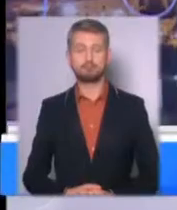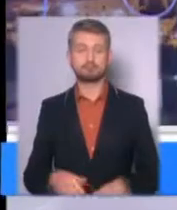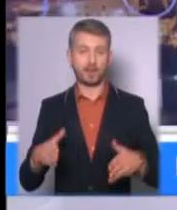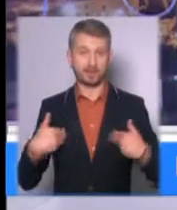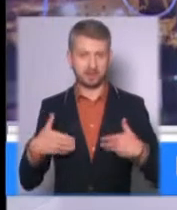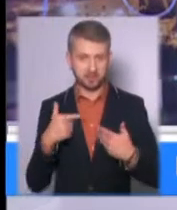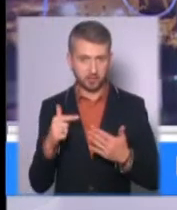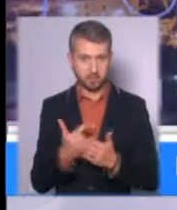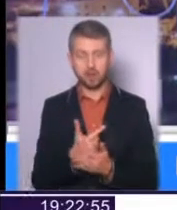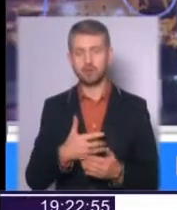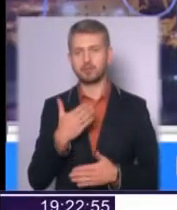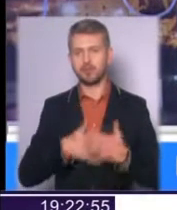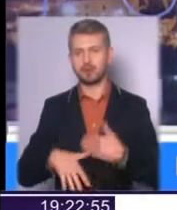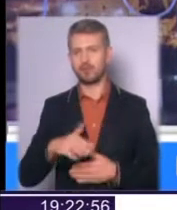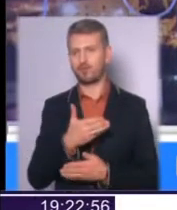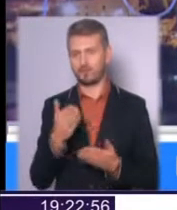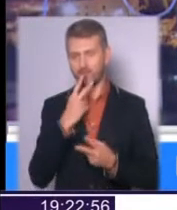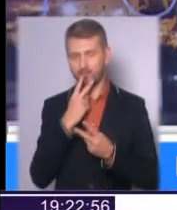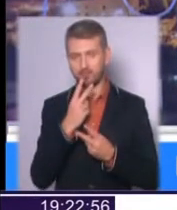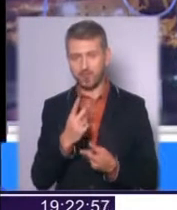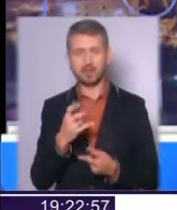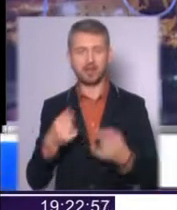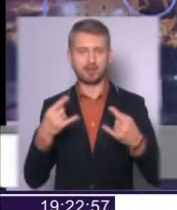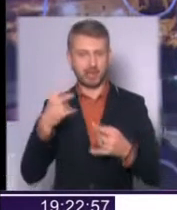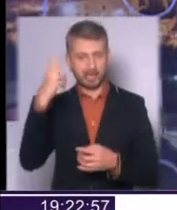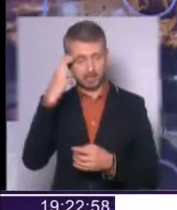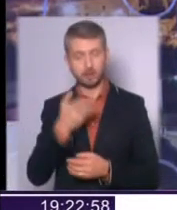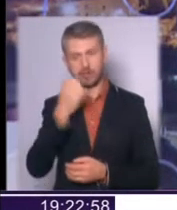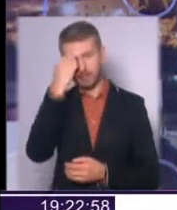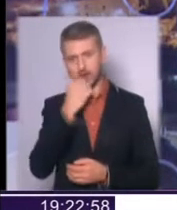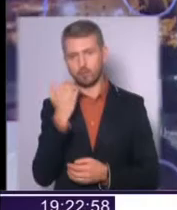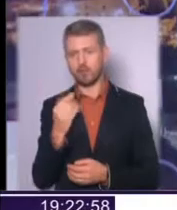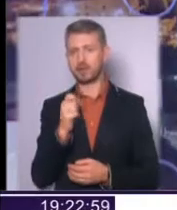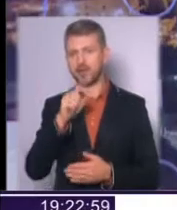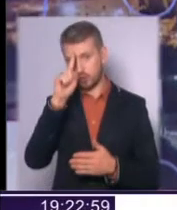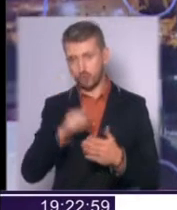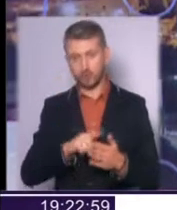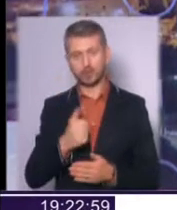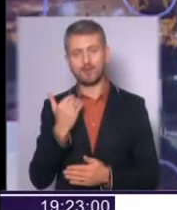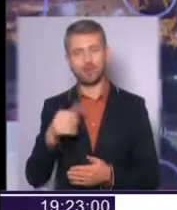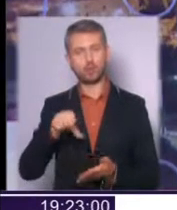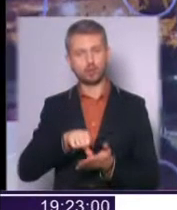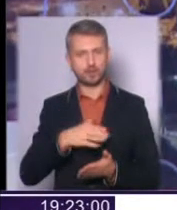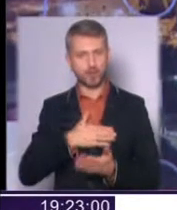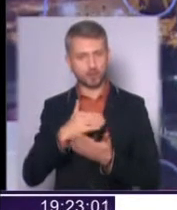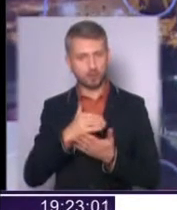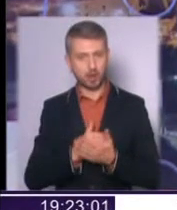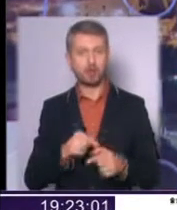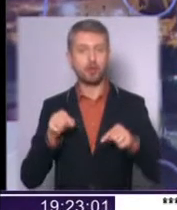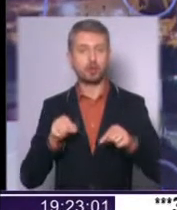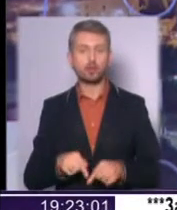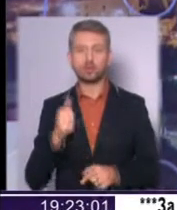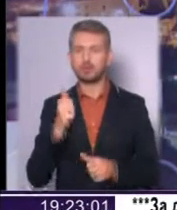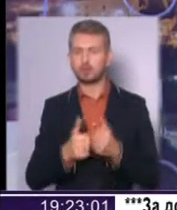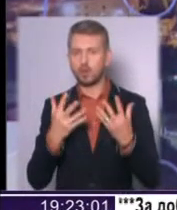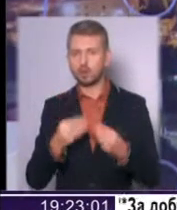вечір усім глядачам. Рада знову вітати вас на телеканалі «Київ». Ми дякуємо вам за довіру і за вашу участь у наших програмах, адже тут, у студії, щодня